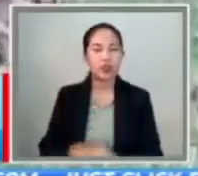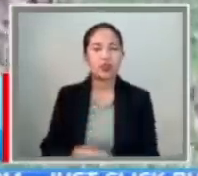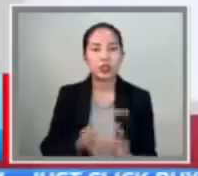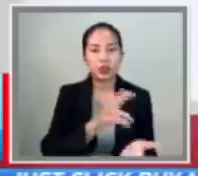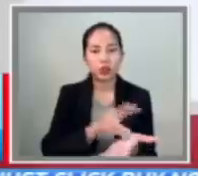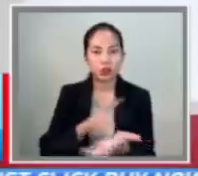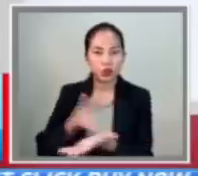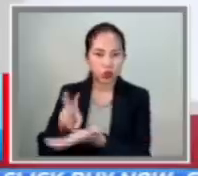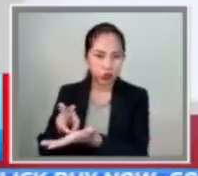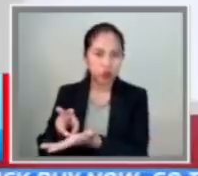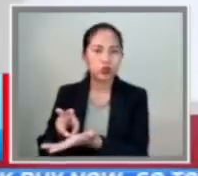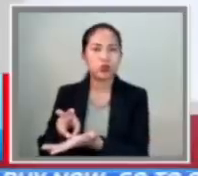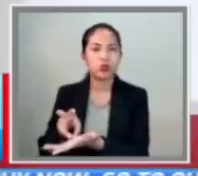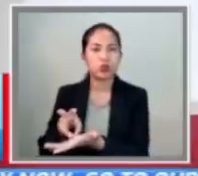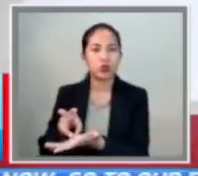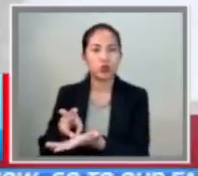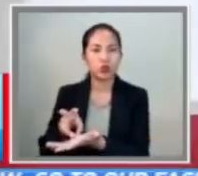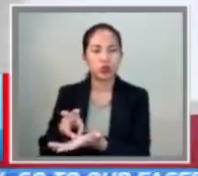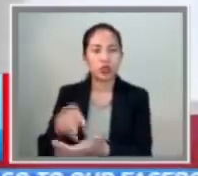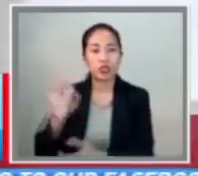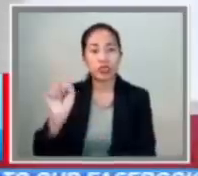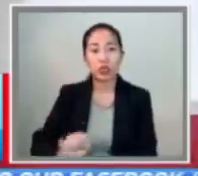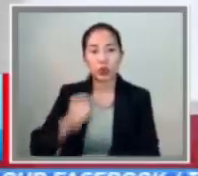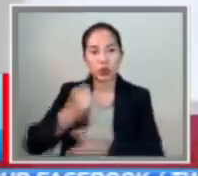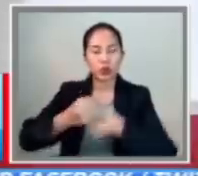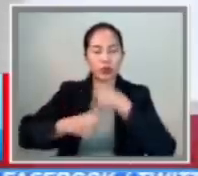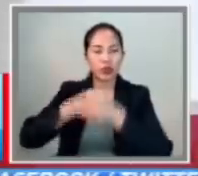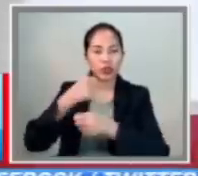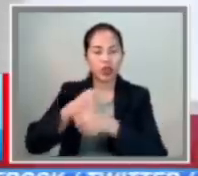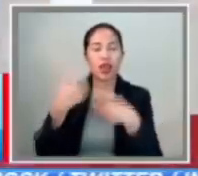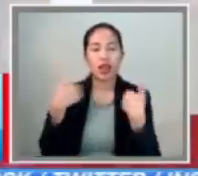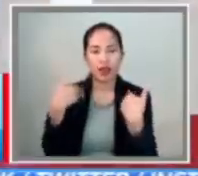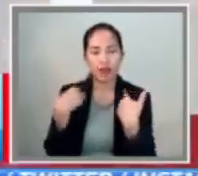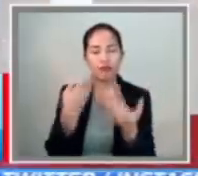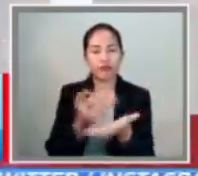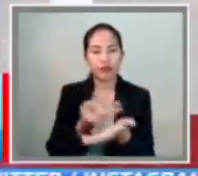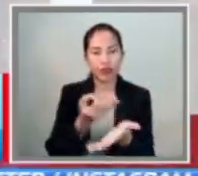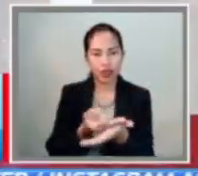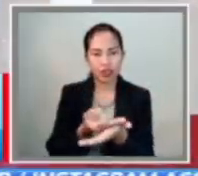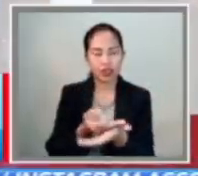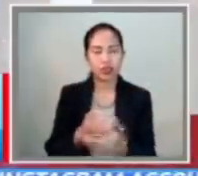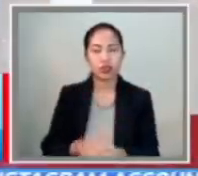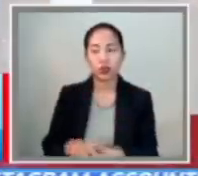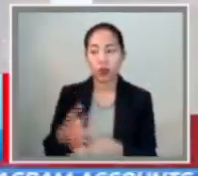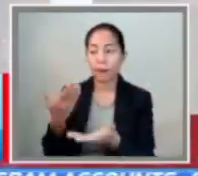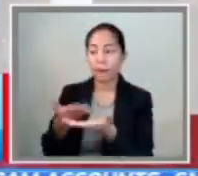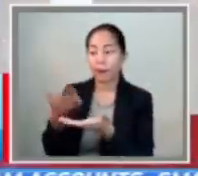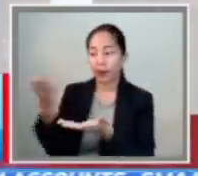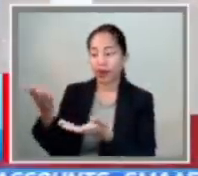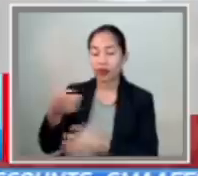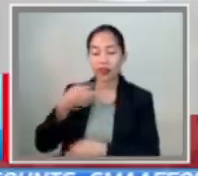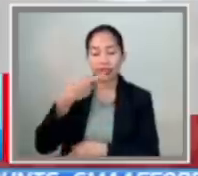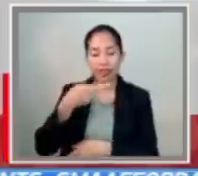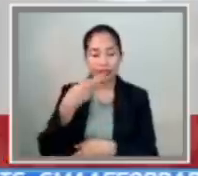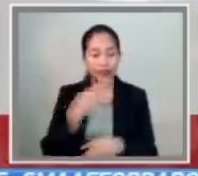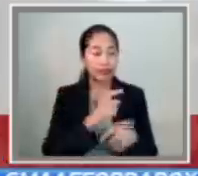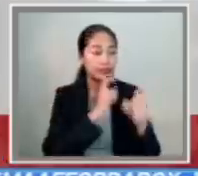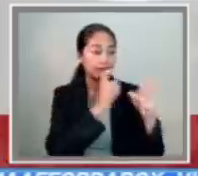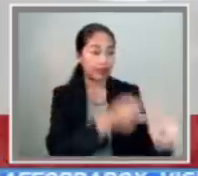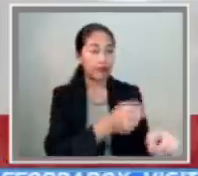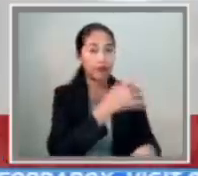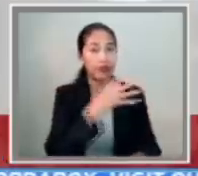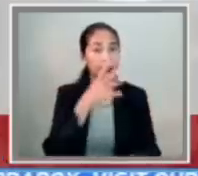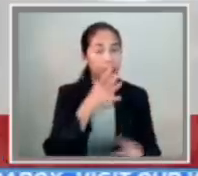Tibuli. Nagpalabas na rin ng pondo ang PDRRMO para ipambili ng mga bigas na ibibigay sa mga magsasakang magpapadala ng mga